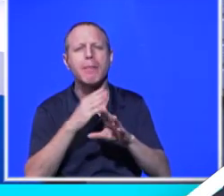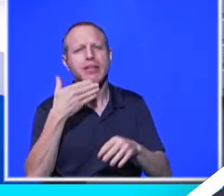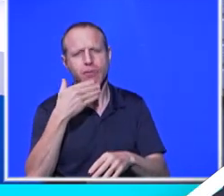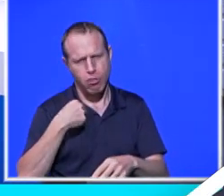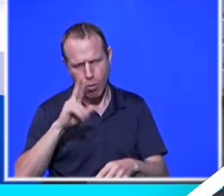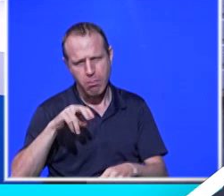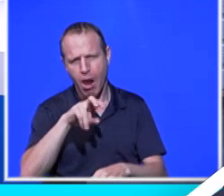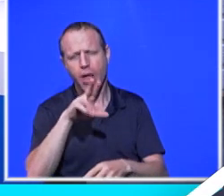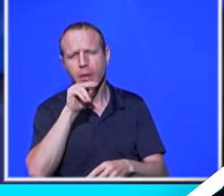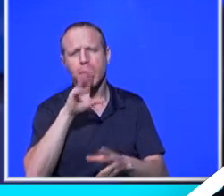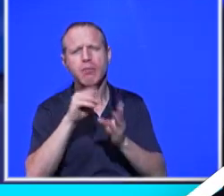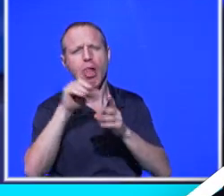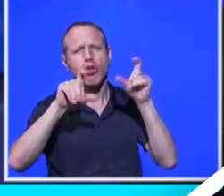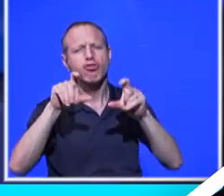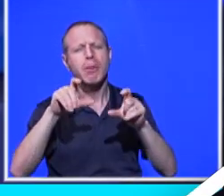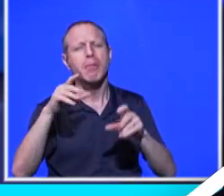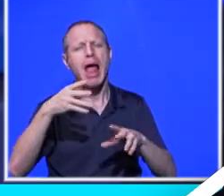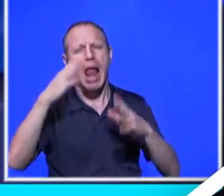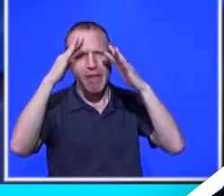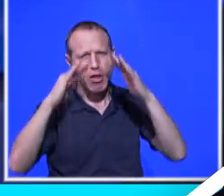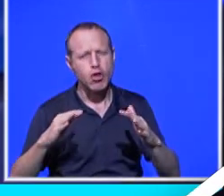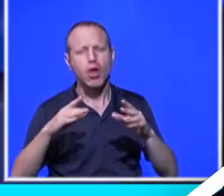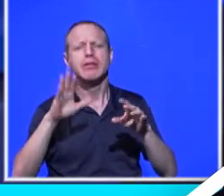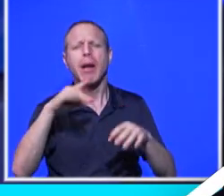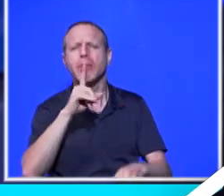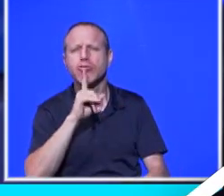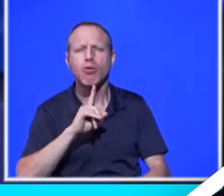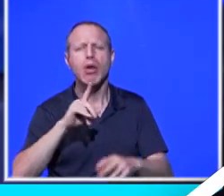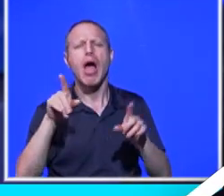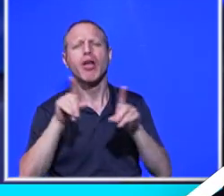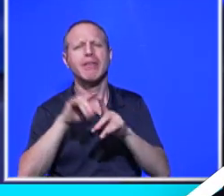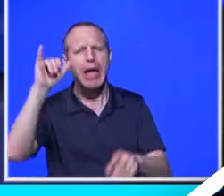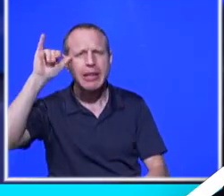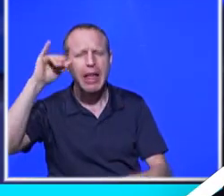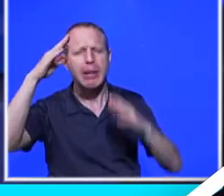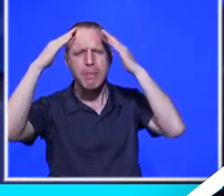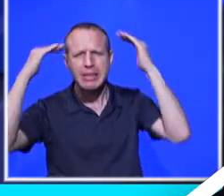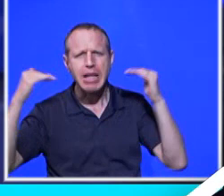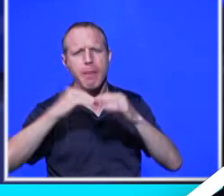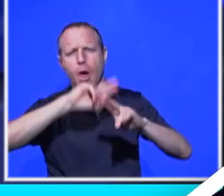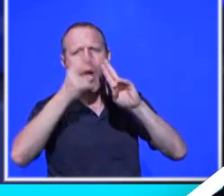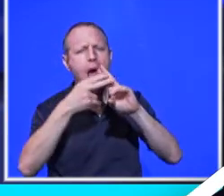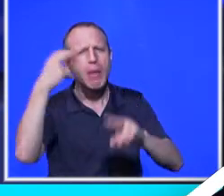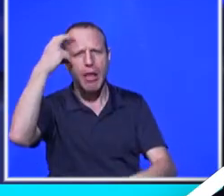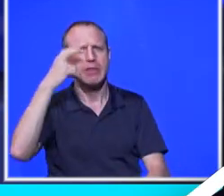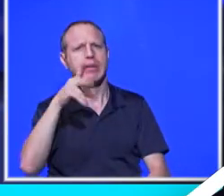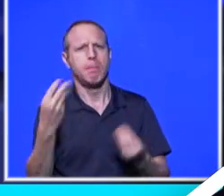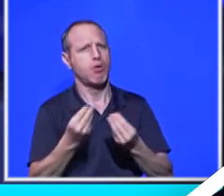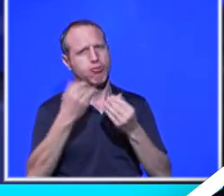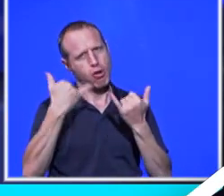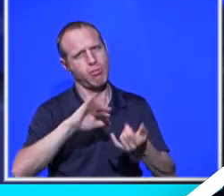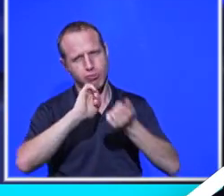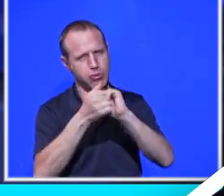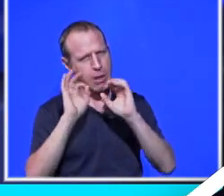אנחנו יכולים ללכת לדבר עם אנשים בסוריה, נכון. אותו דבר בירדן, אותו דבר במצרים, אותו דבר בכל העולם הערבי. וזה משהו שהיום שינה לגמרי את